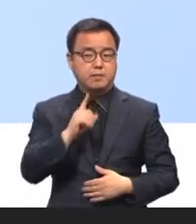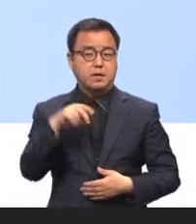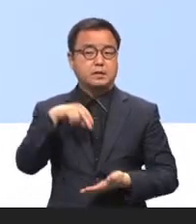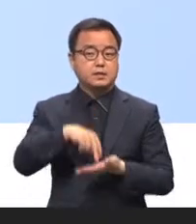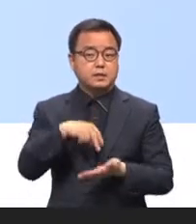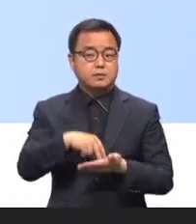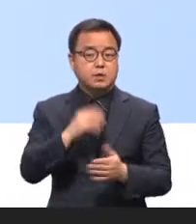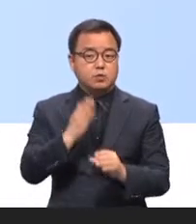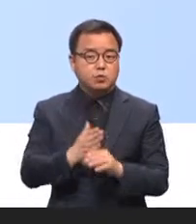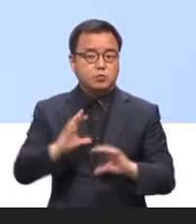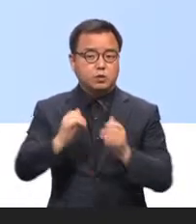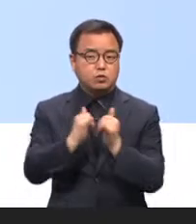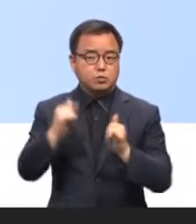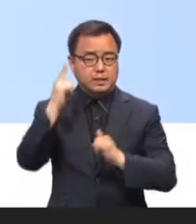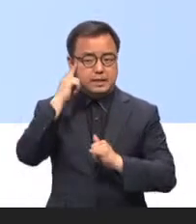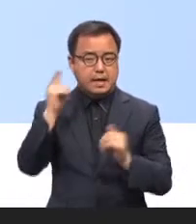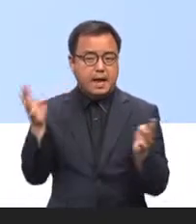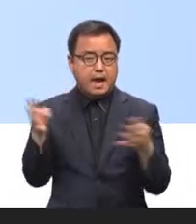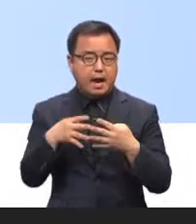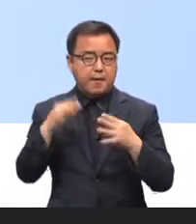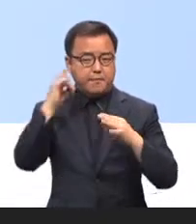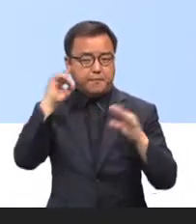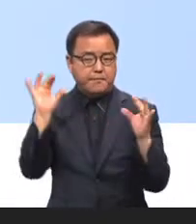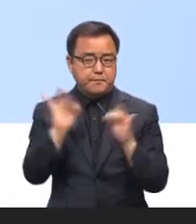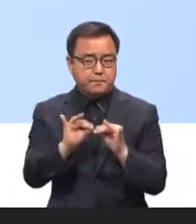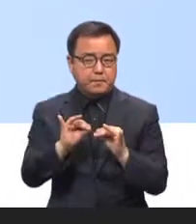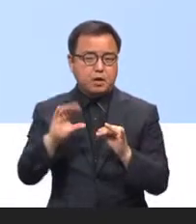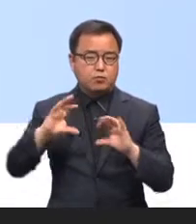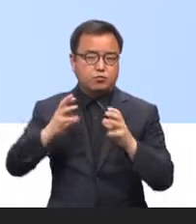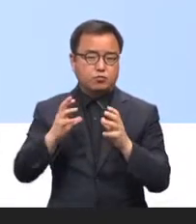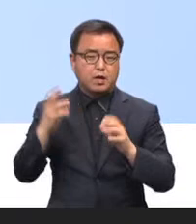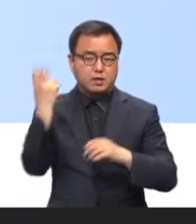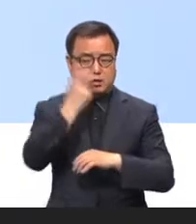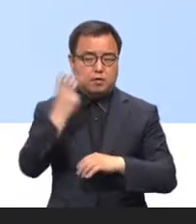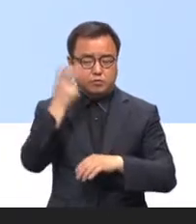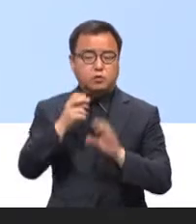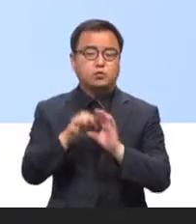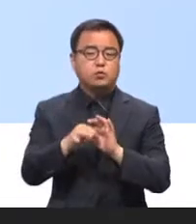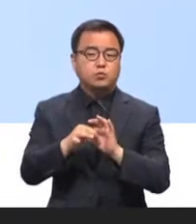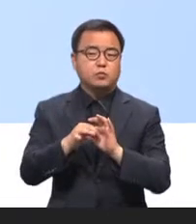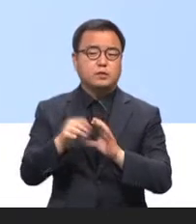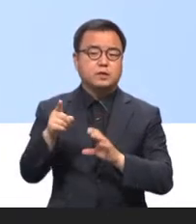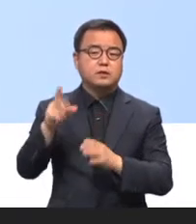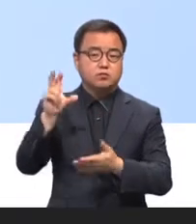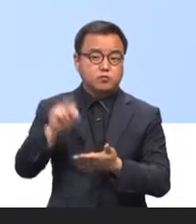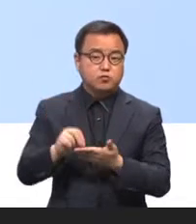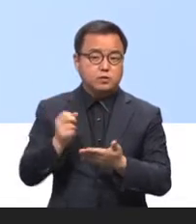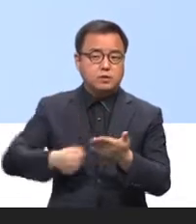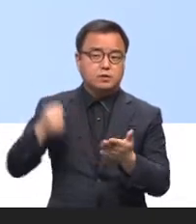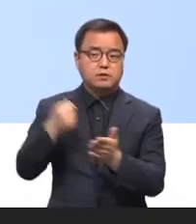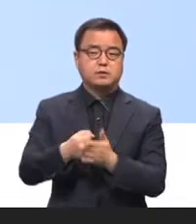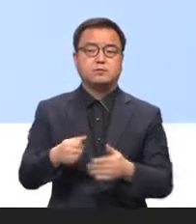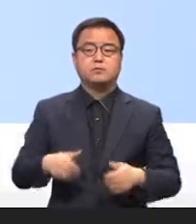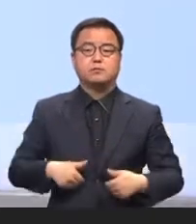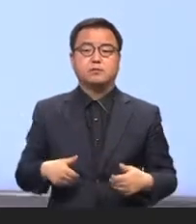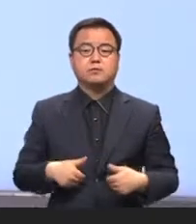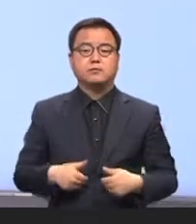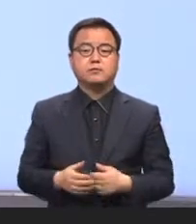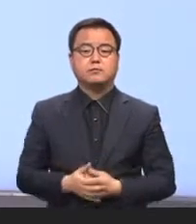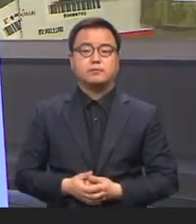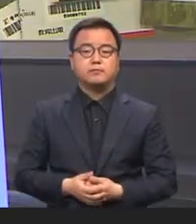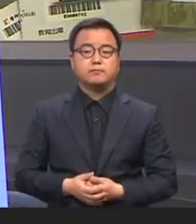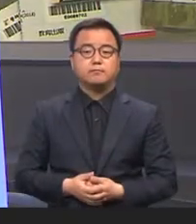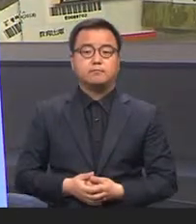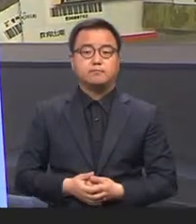국민적 합의와 또 국가적 검토를 거쳐서 자석 문제를 결정해야 한다 이렇게 생각이 듭니다 그러자